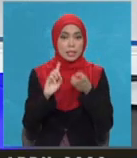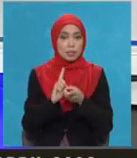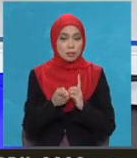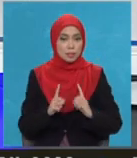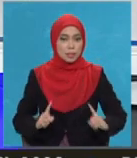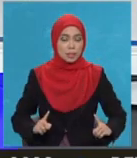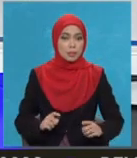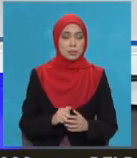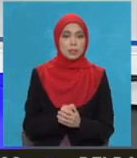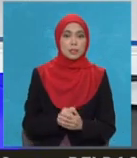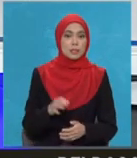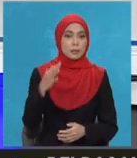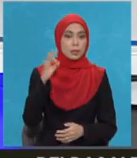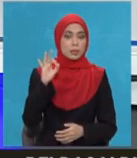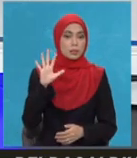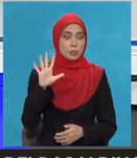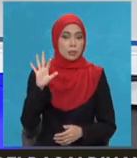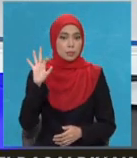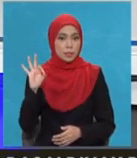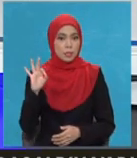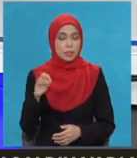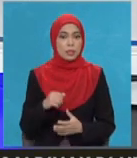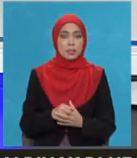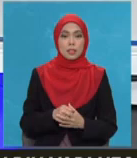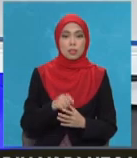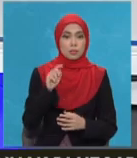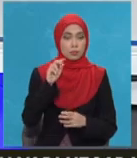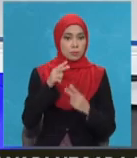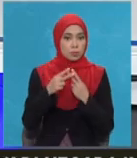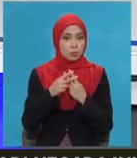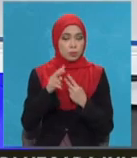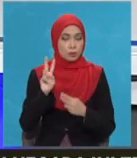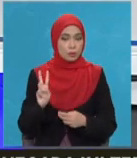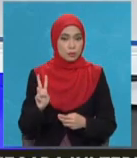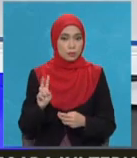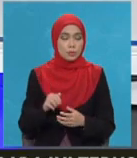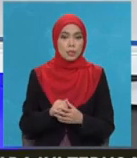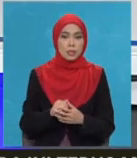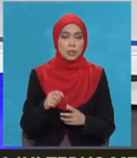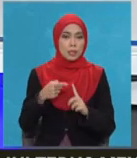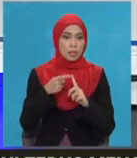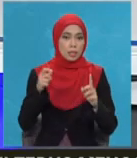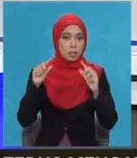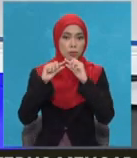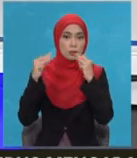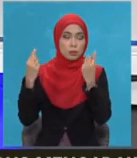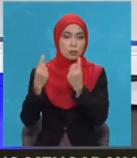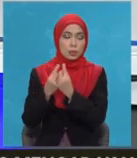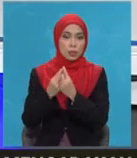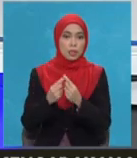1959 dan ketetapan di bawah bab 4 kurung 2 dari akta kumpulan uang kemajuan penggal